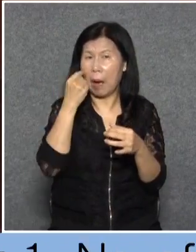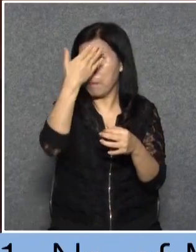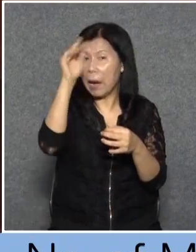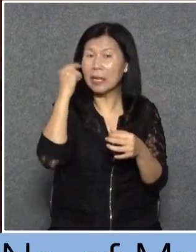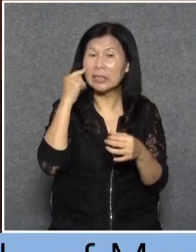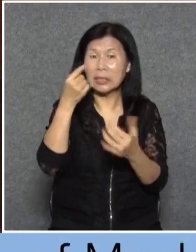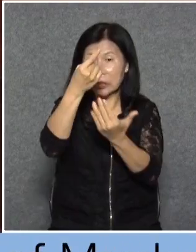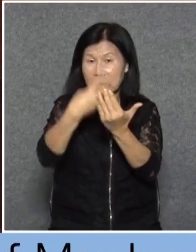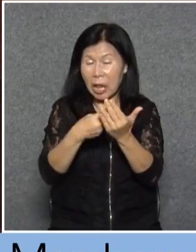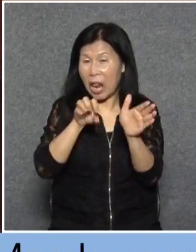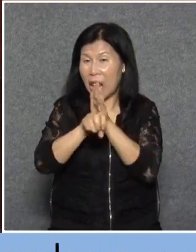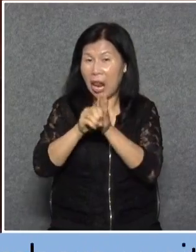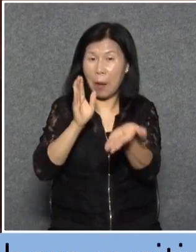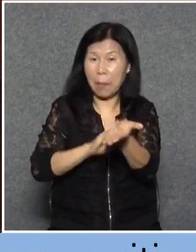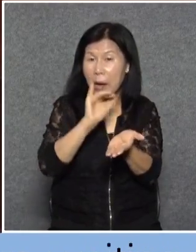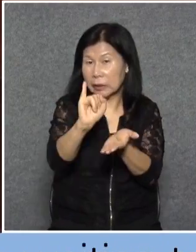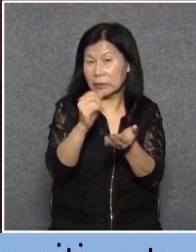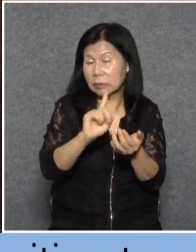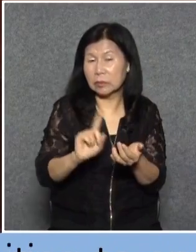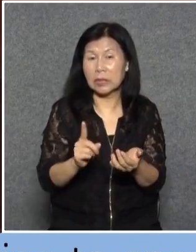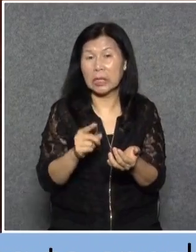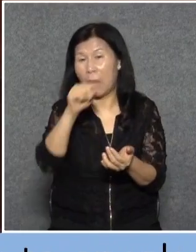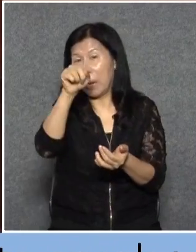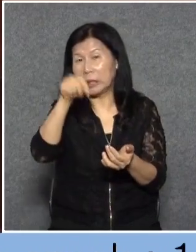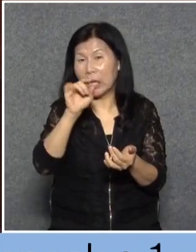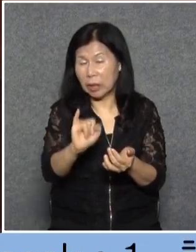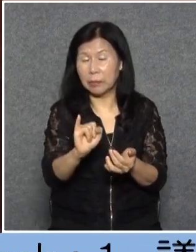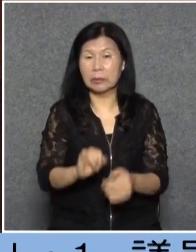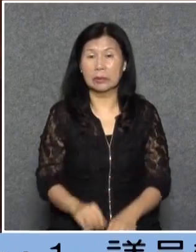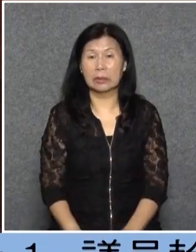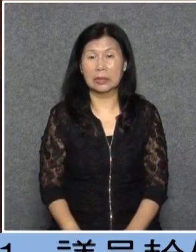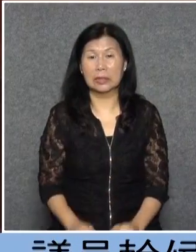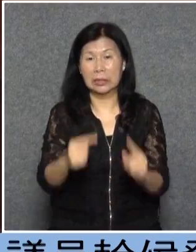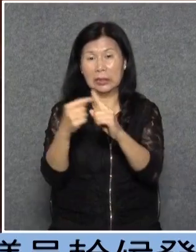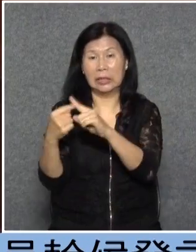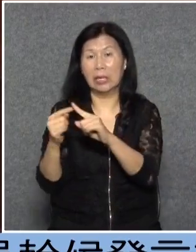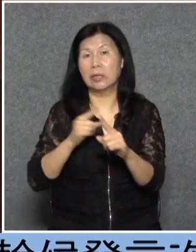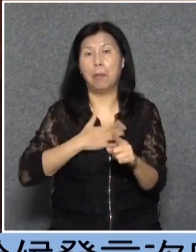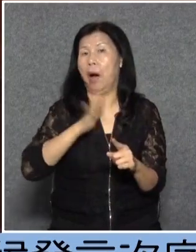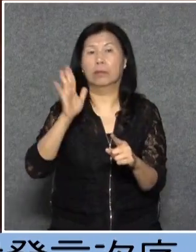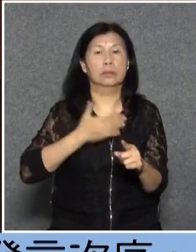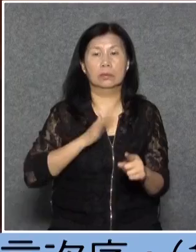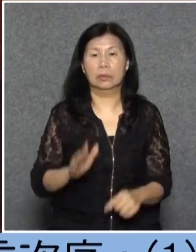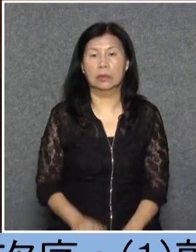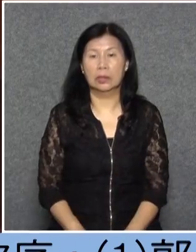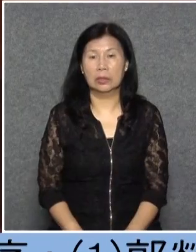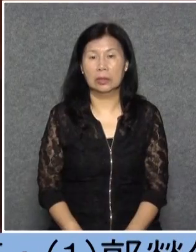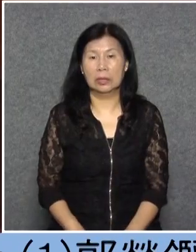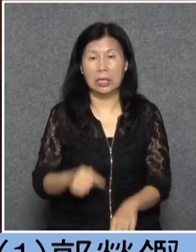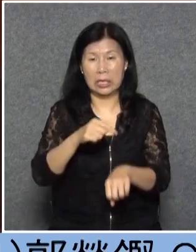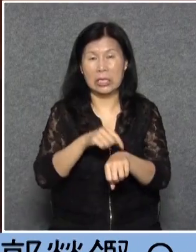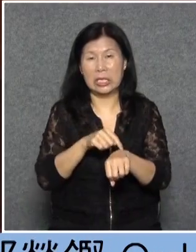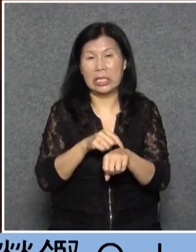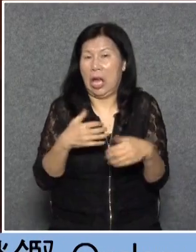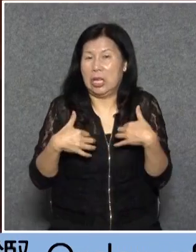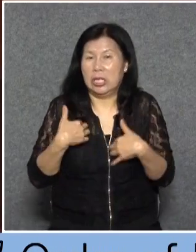好多錯漏或者好多問題，即係大家都唔需要大驚小怪，因為真係嗰個時間實在太